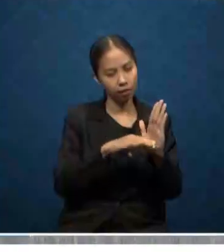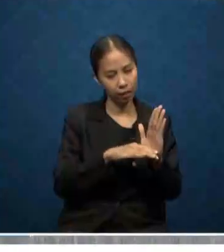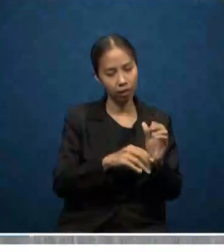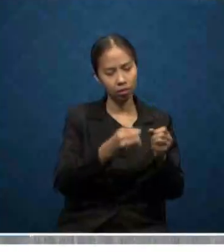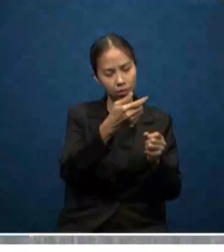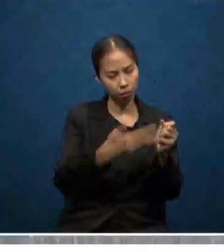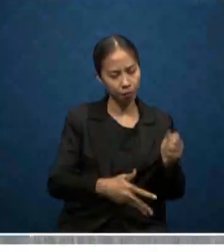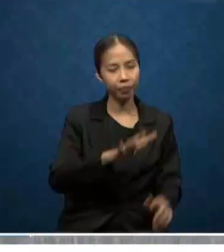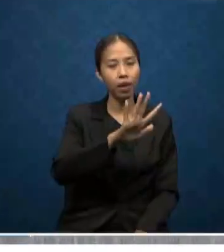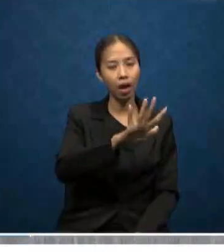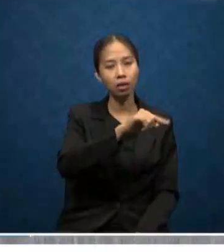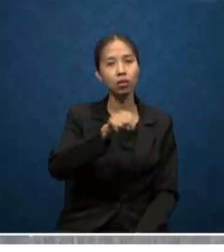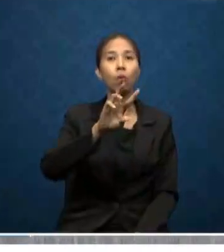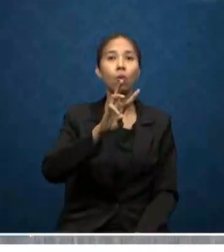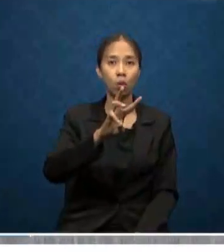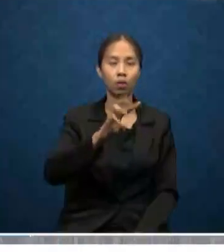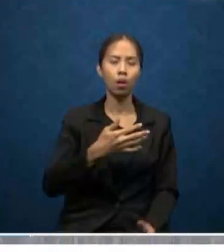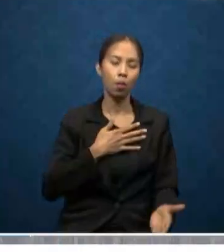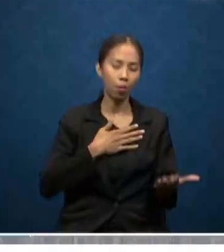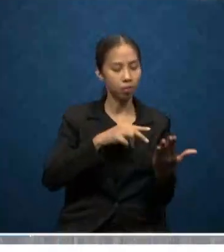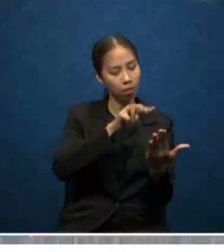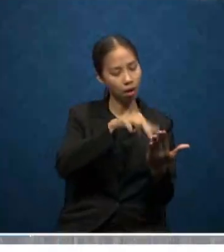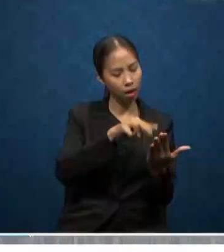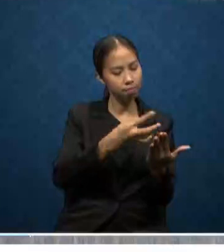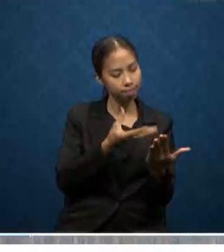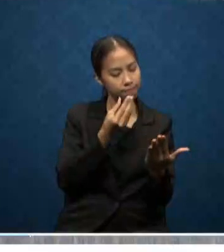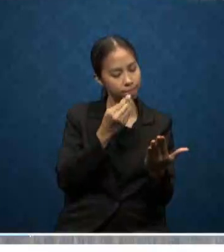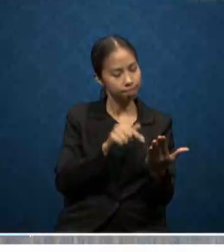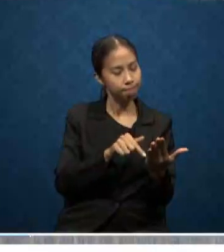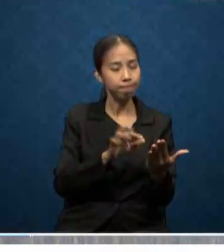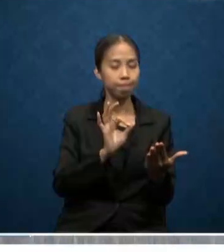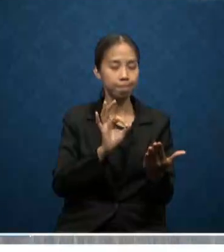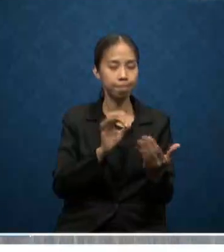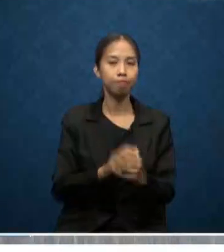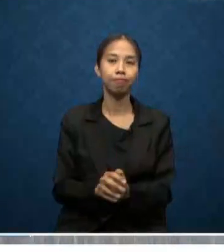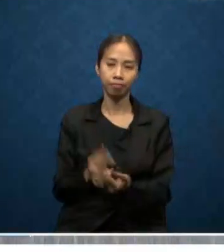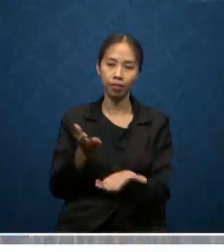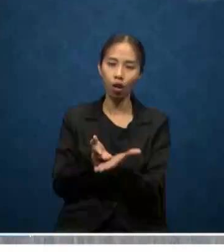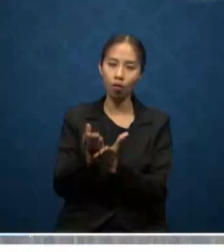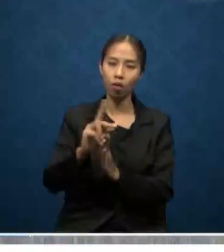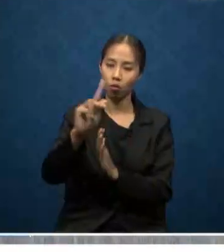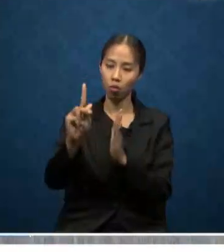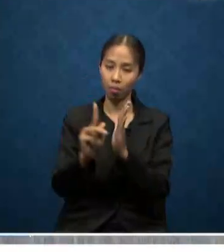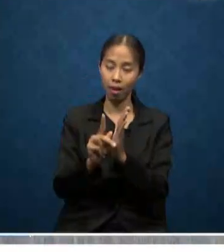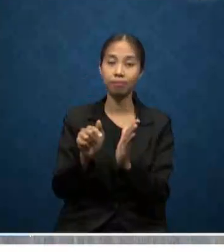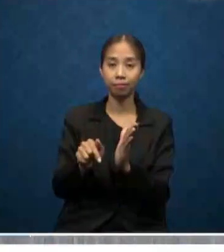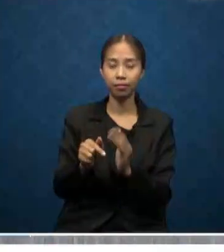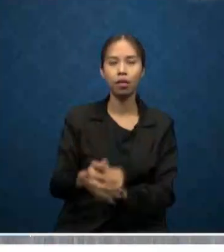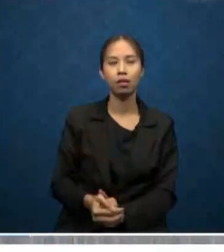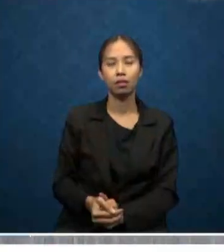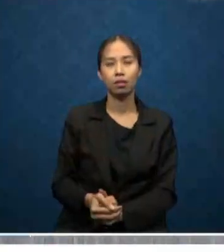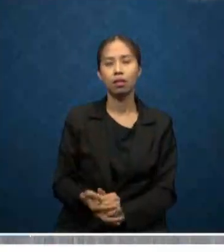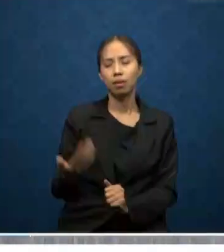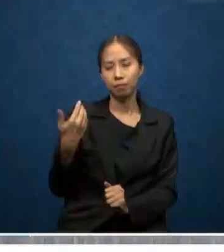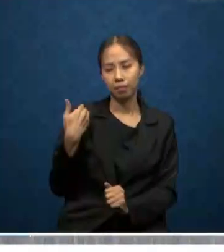ข้อ6ข้อนะครับผมอ่านดูแล้วก็ถือว่าครอบคลุมพอด้านกฎหมายท่านก็ให้ลักษณะของ